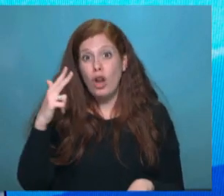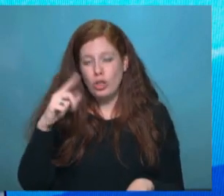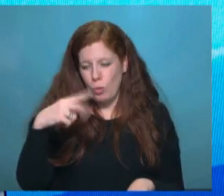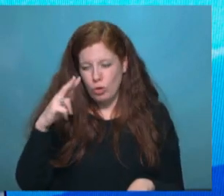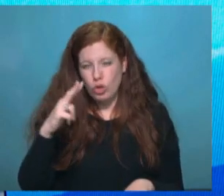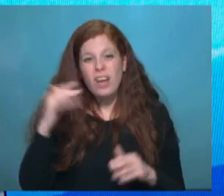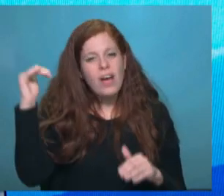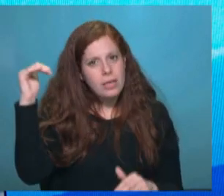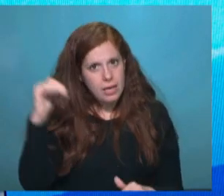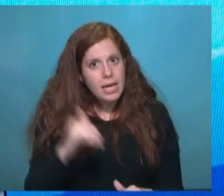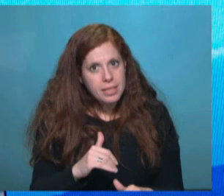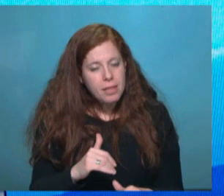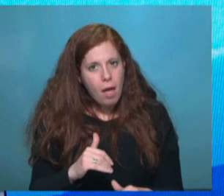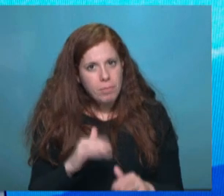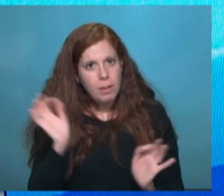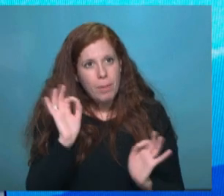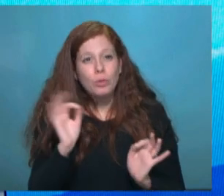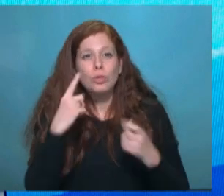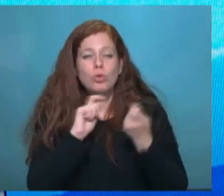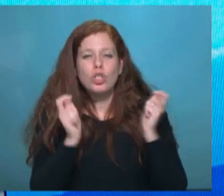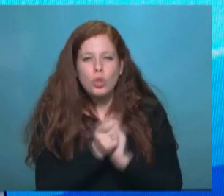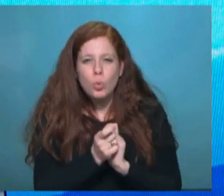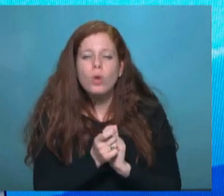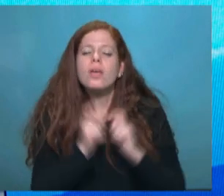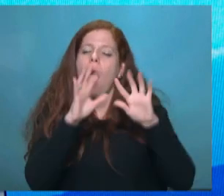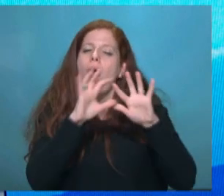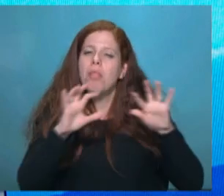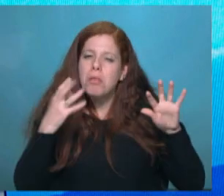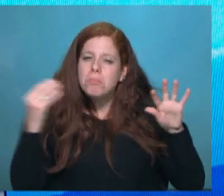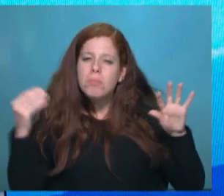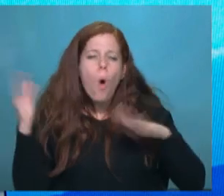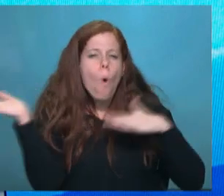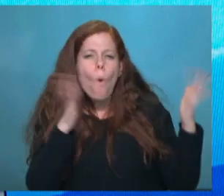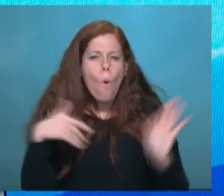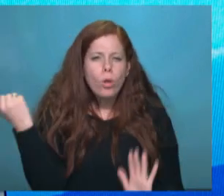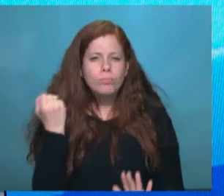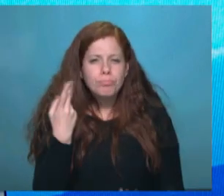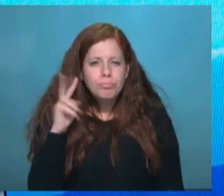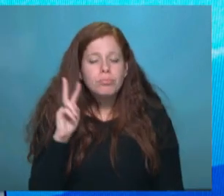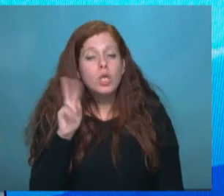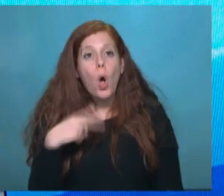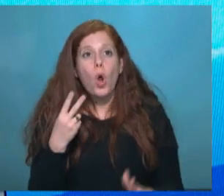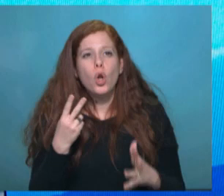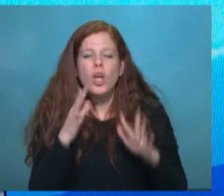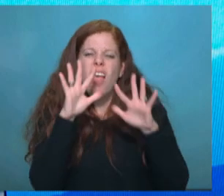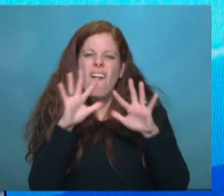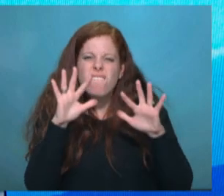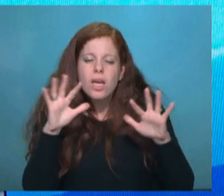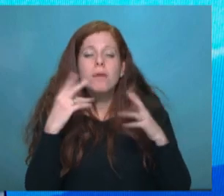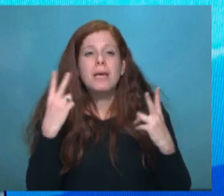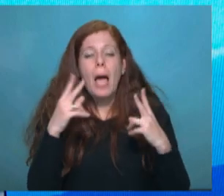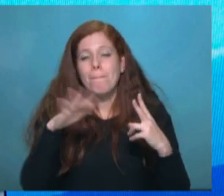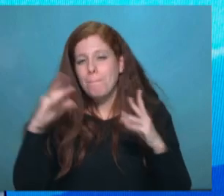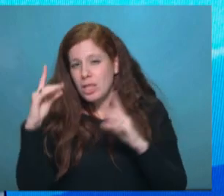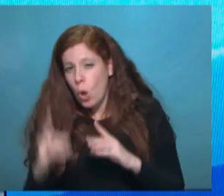ניכרת בטמפרטורות, זה היום של השינוי. במהלך היום התרבו העננים, הרוחות התחזקו, יכול להיות אביך בעיקר באזורים הדרומיים. רביעי,